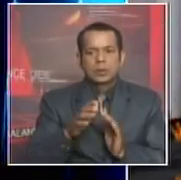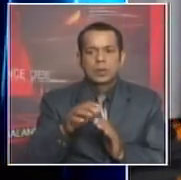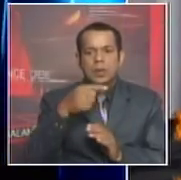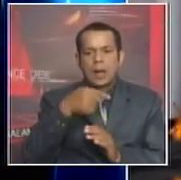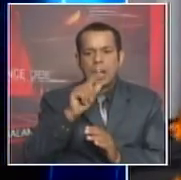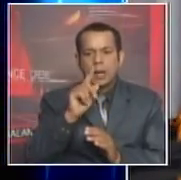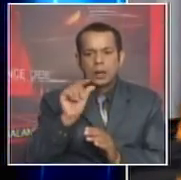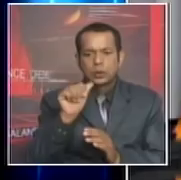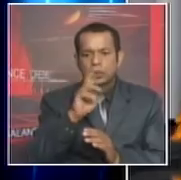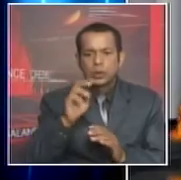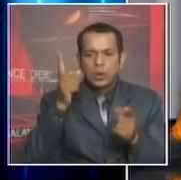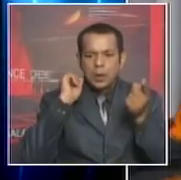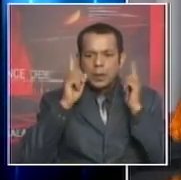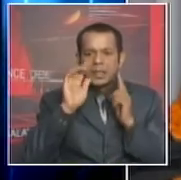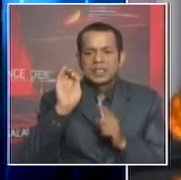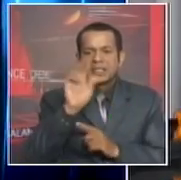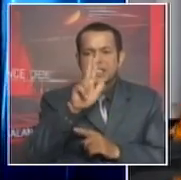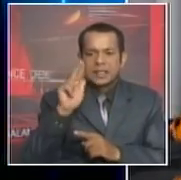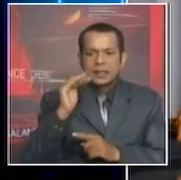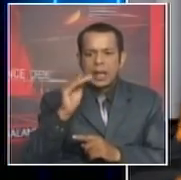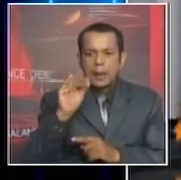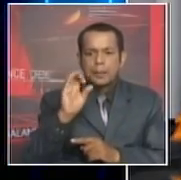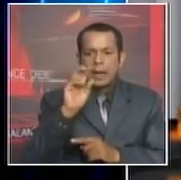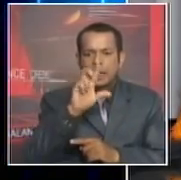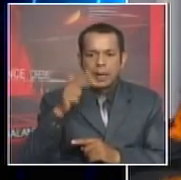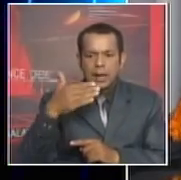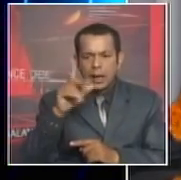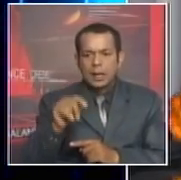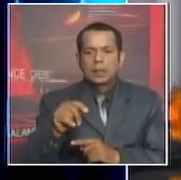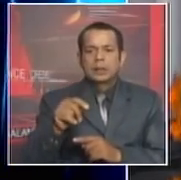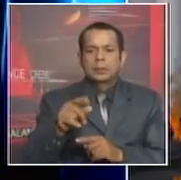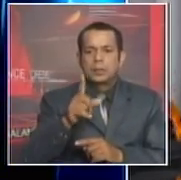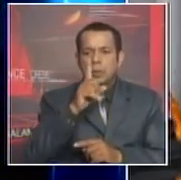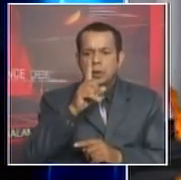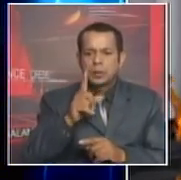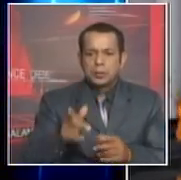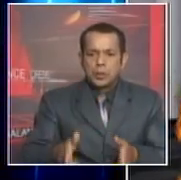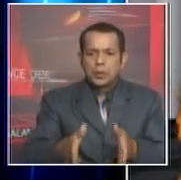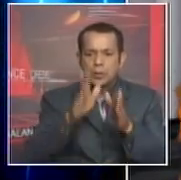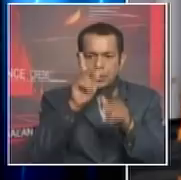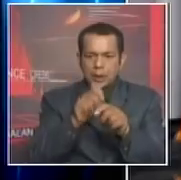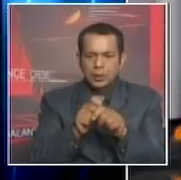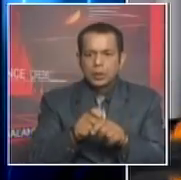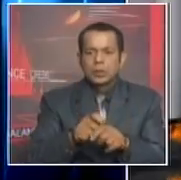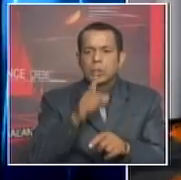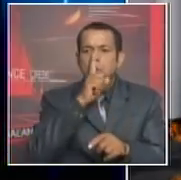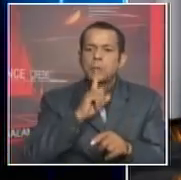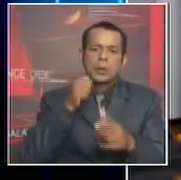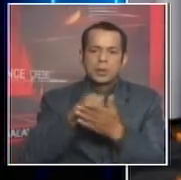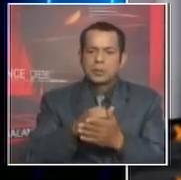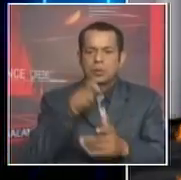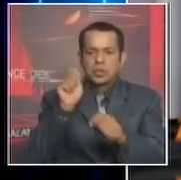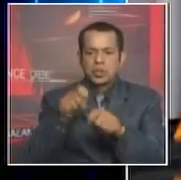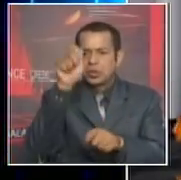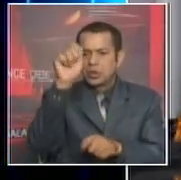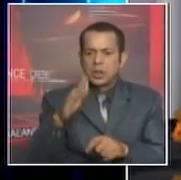नागार्जुन नगरपालिकाको सीतापाइला भीमढुङ्गा जोड्ने सडक वर्षौँ बितिसक्दा पनि निर्माण सम्पन्न हुन सकेको छैन।